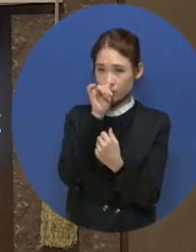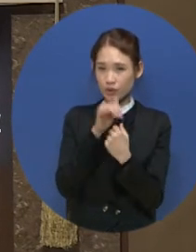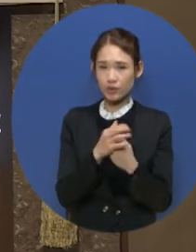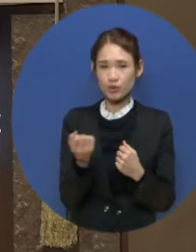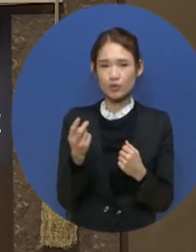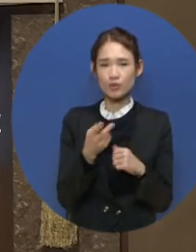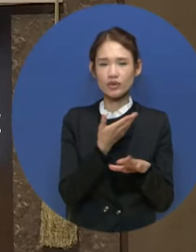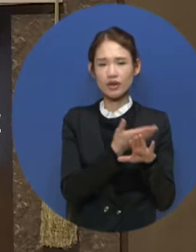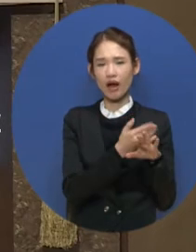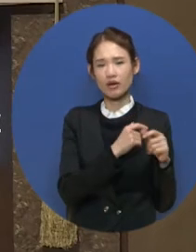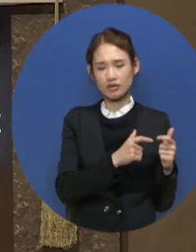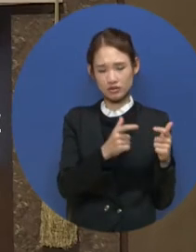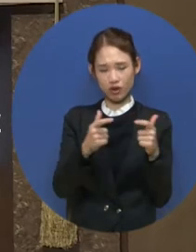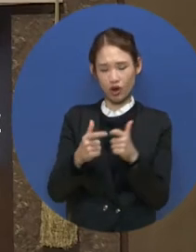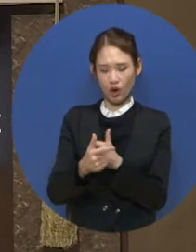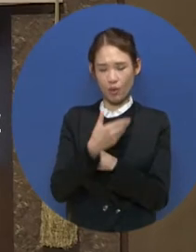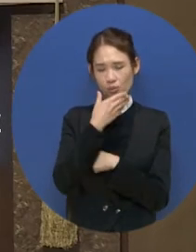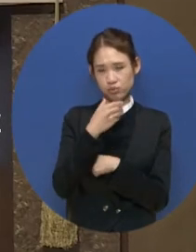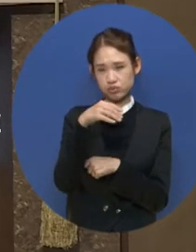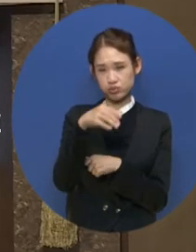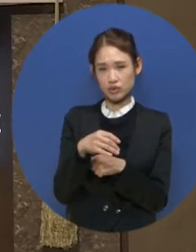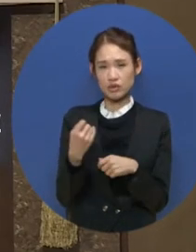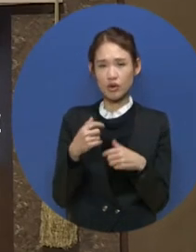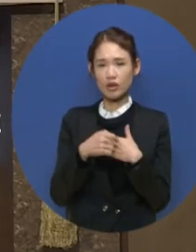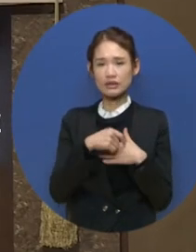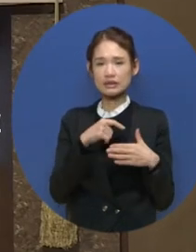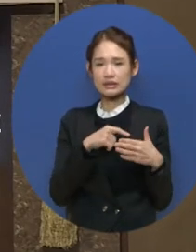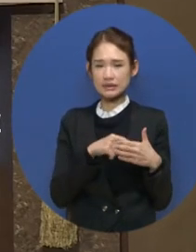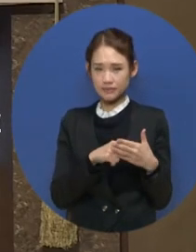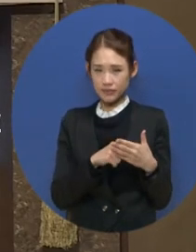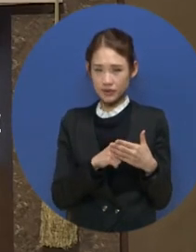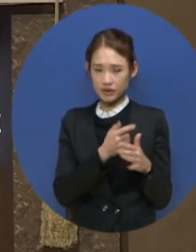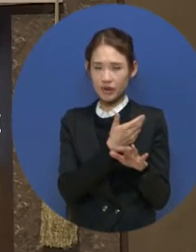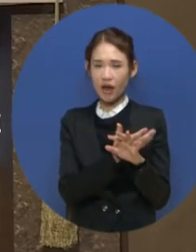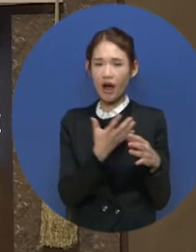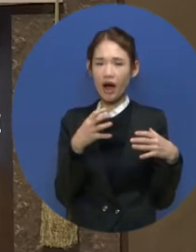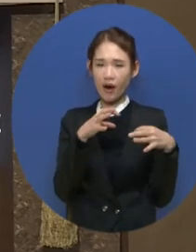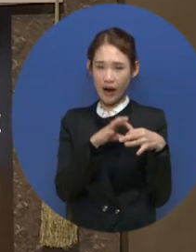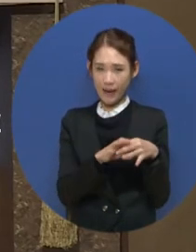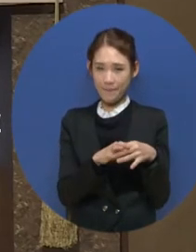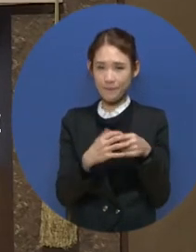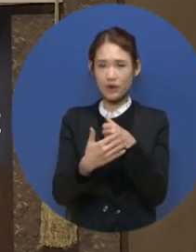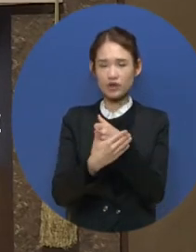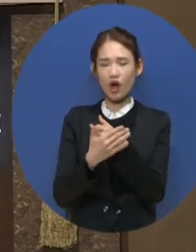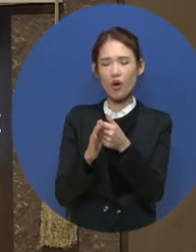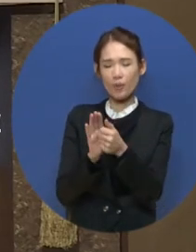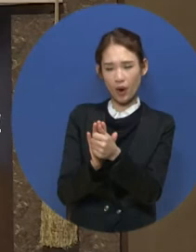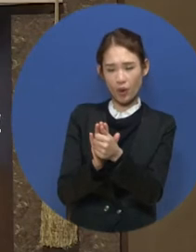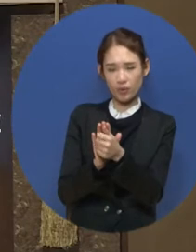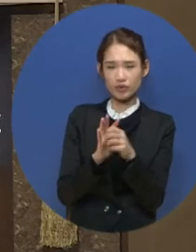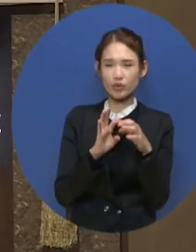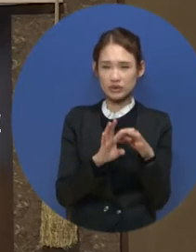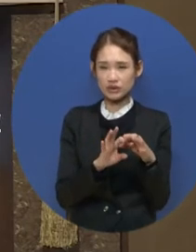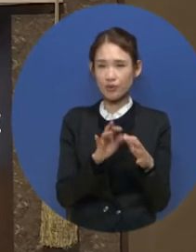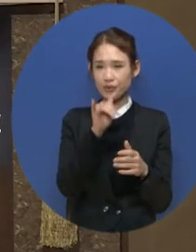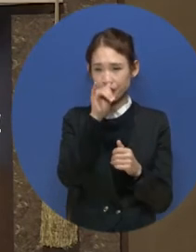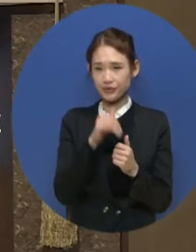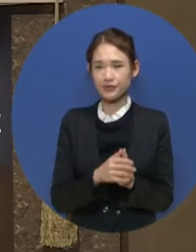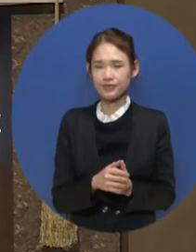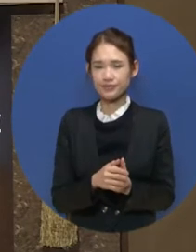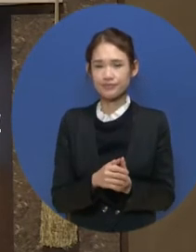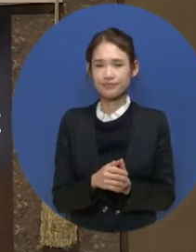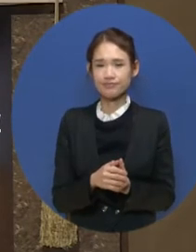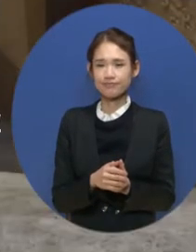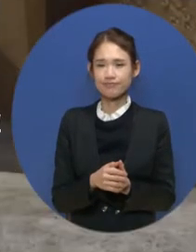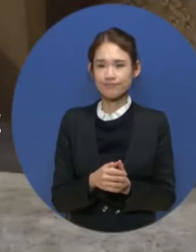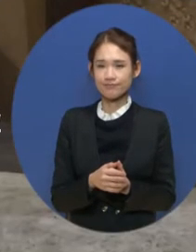영역 저희 복지관에서 무슨 심리 운동이나 다른 쪽 가구도 영계에서 이렇게 협업으로 지원도 하고 있습니다